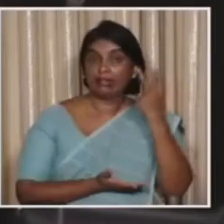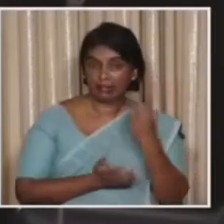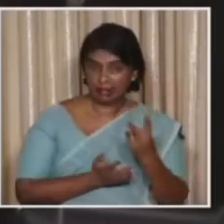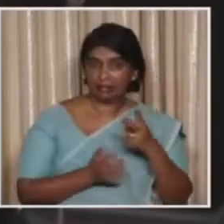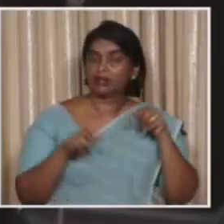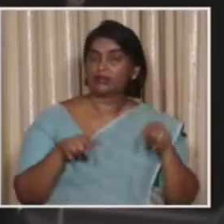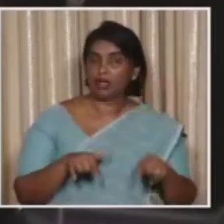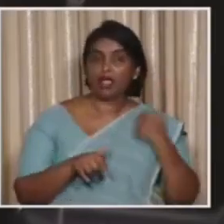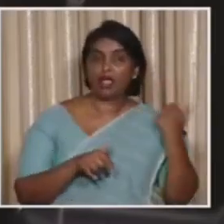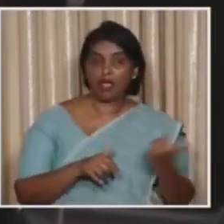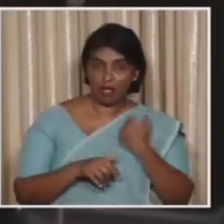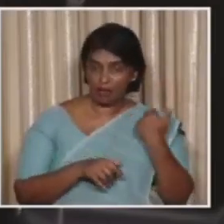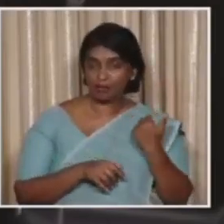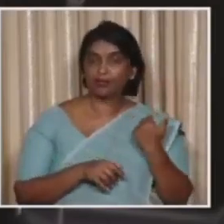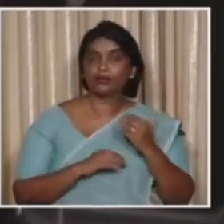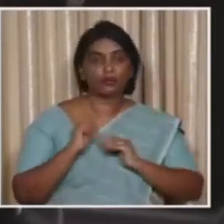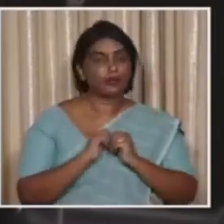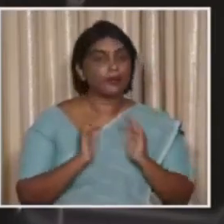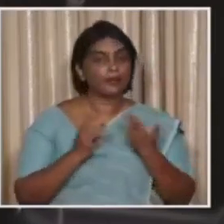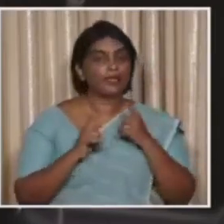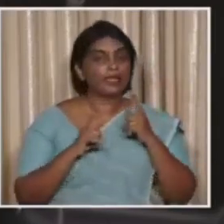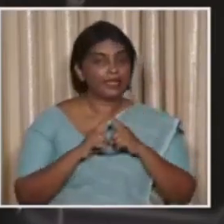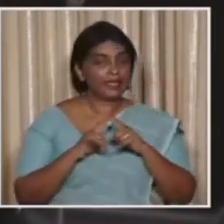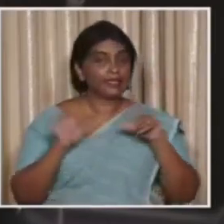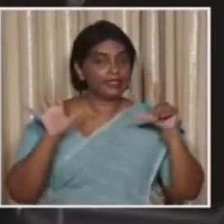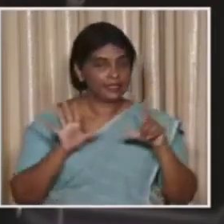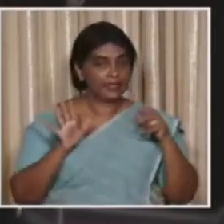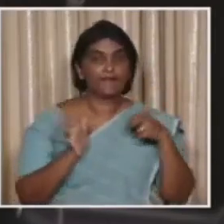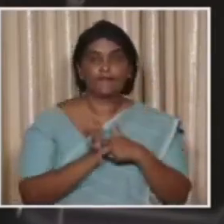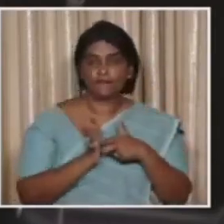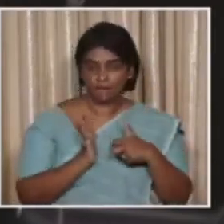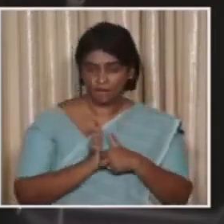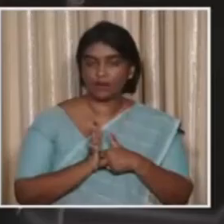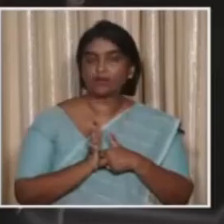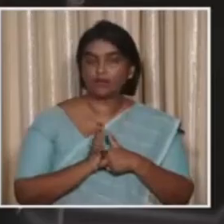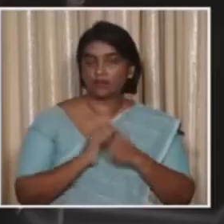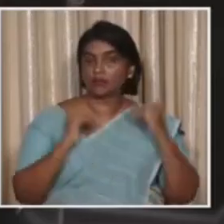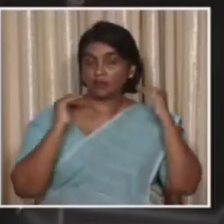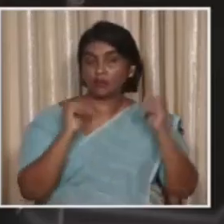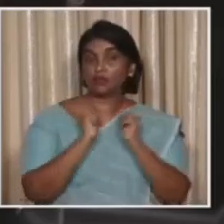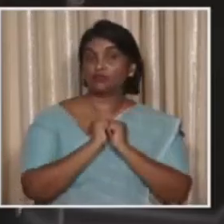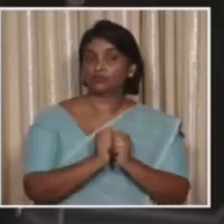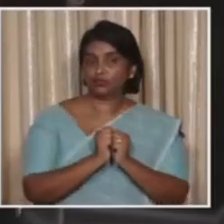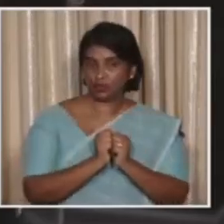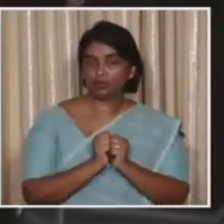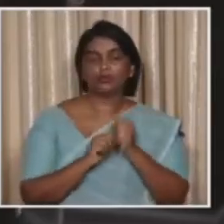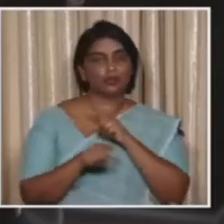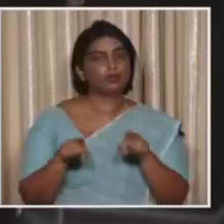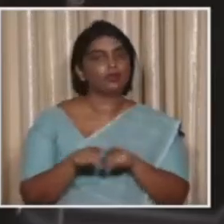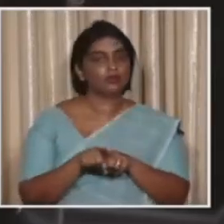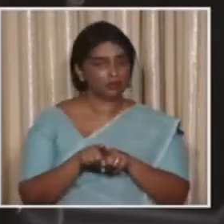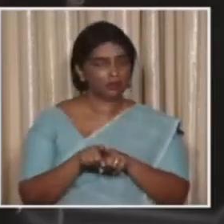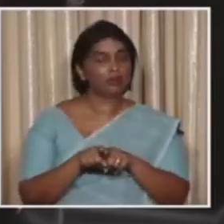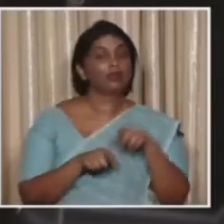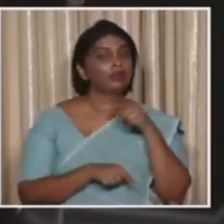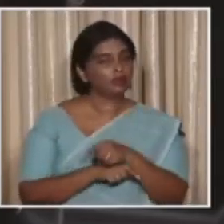දැනට අලුතෙන් අපි ක්‍රියාත්මක කරන E7 visa category එක professional category එකක් විදියට වෘත්තිමය ක්ෂේත්‍රයක් විදියට තමයි ඒක